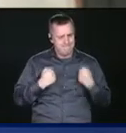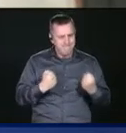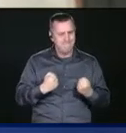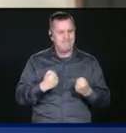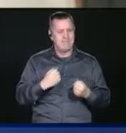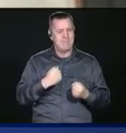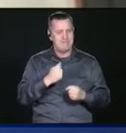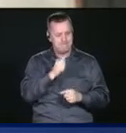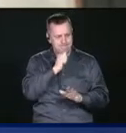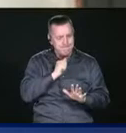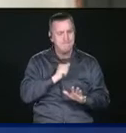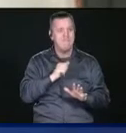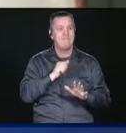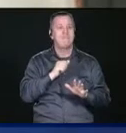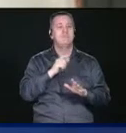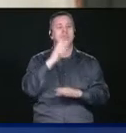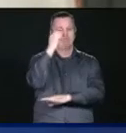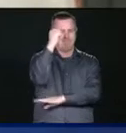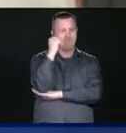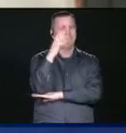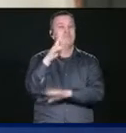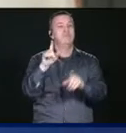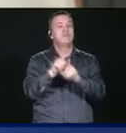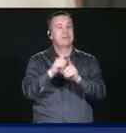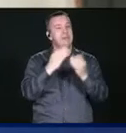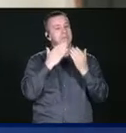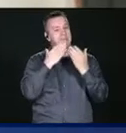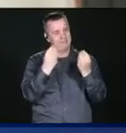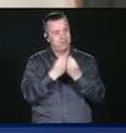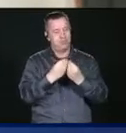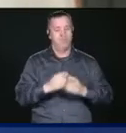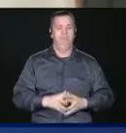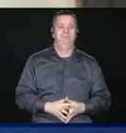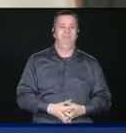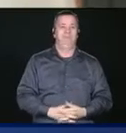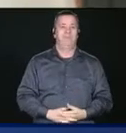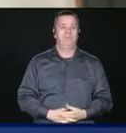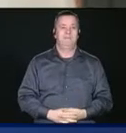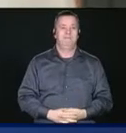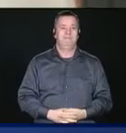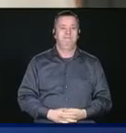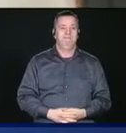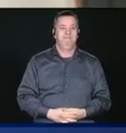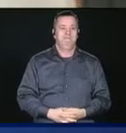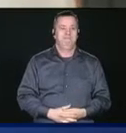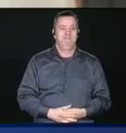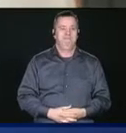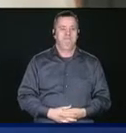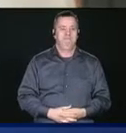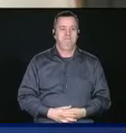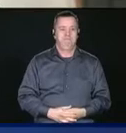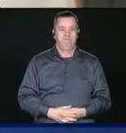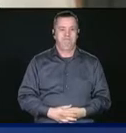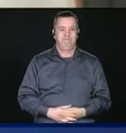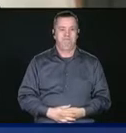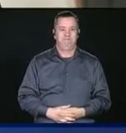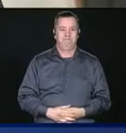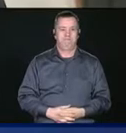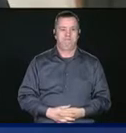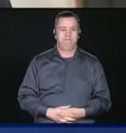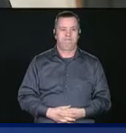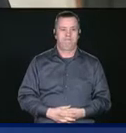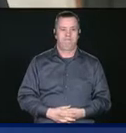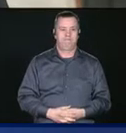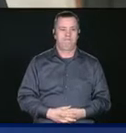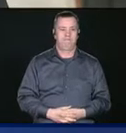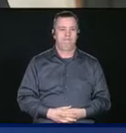bons. Et on va se voir de l'autre côté. Merci beaucoup, tout le monde. Thank you, Prime Minister. We'll now go to the phones for questions. One